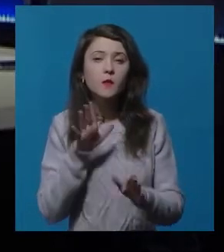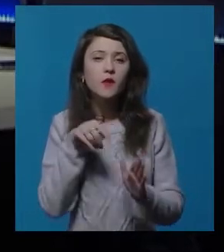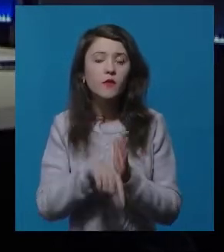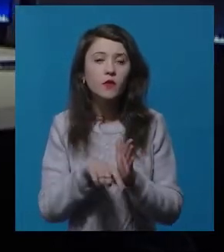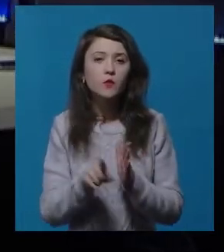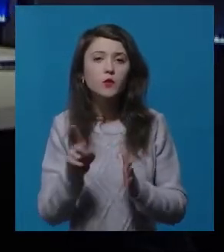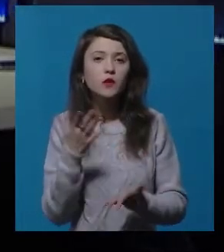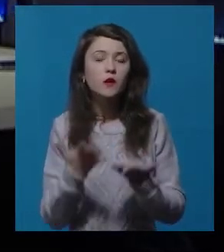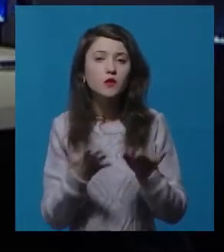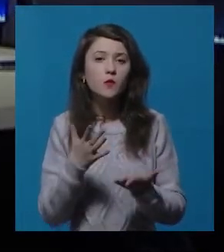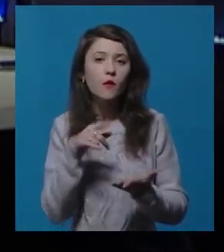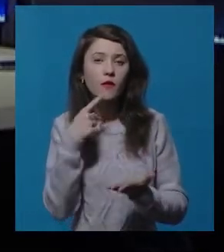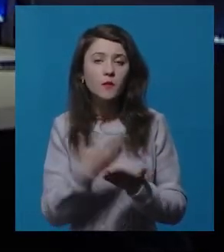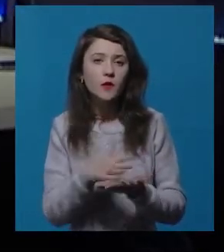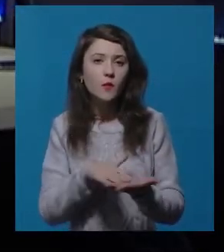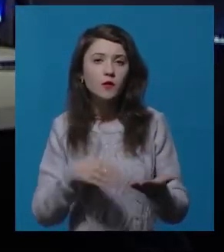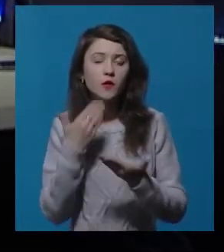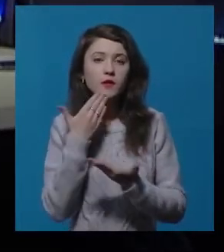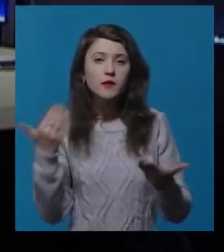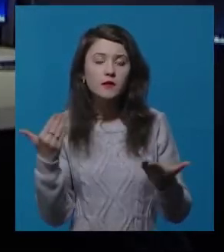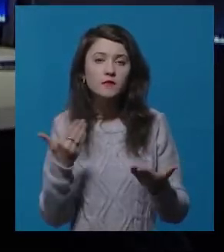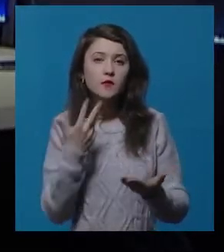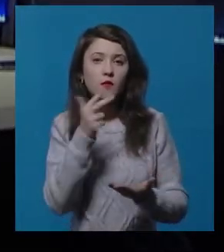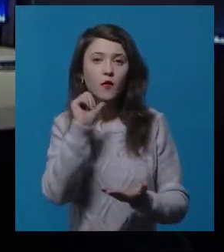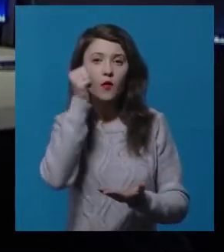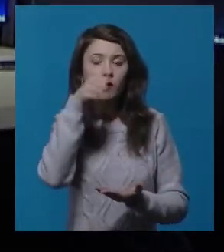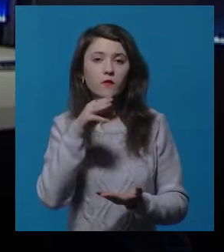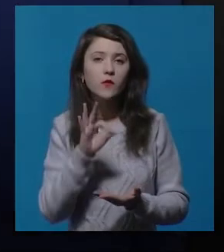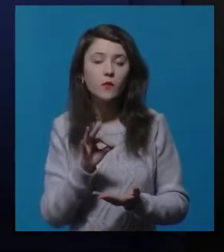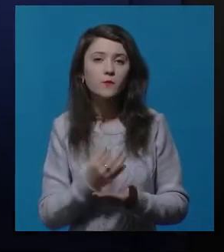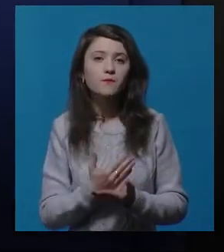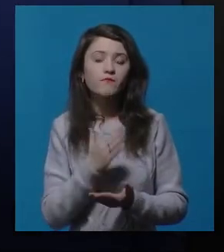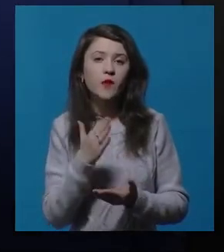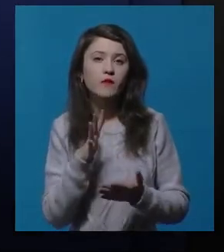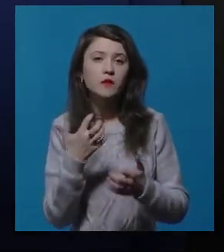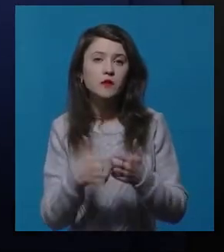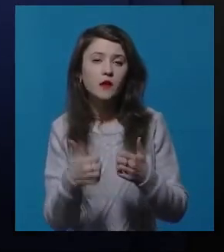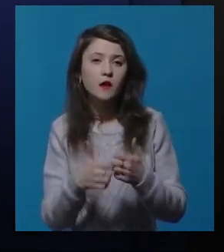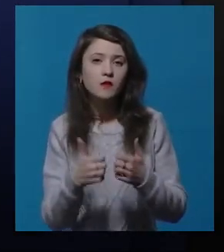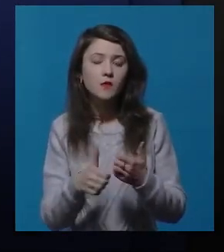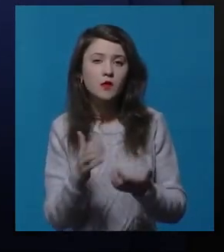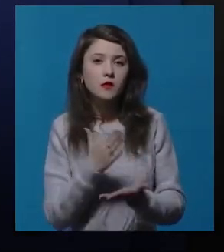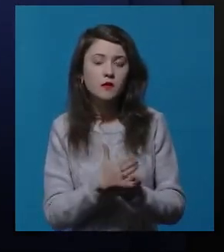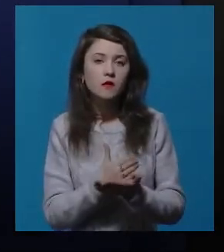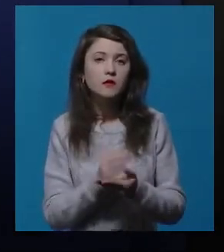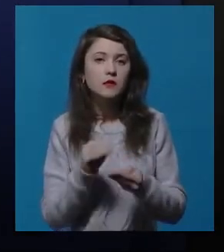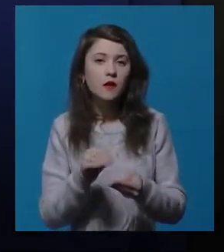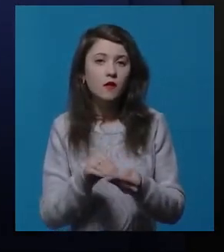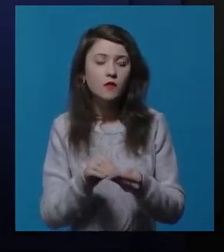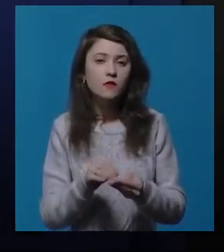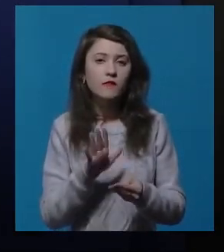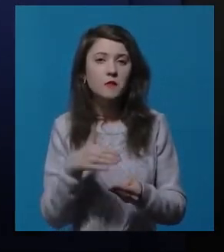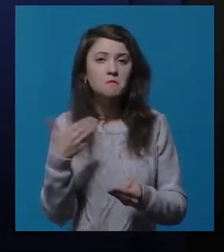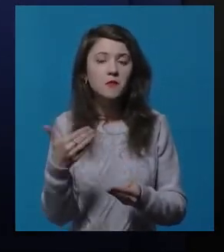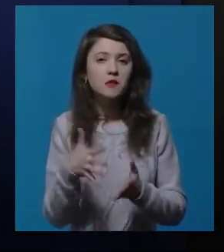якщо сказати на протязі останніх, наприклад, 3 років, то вона в середньому є сталою в бік